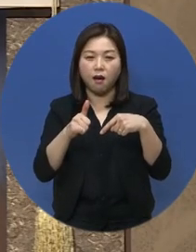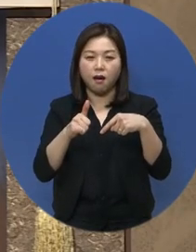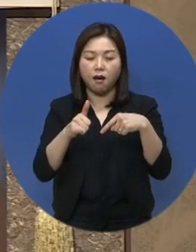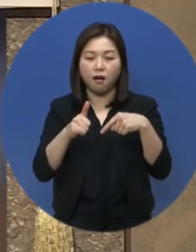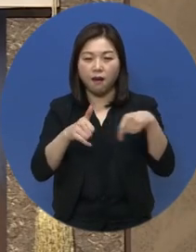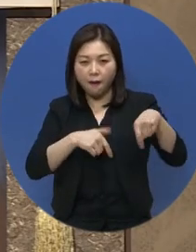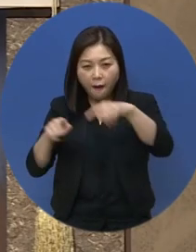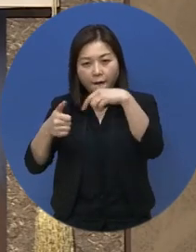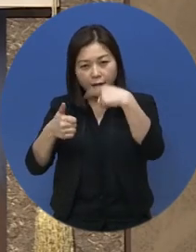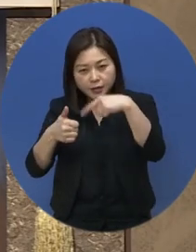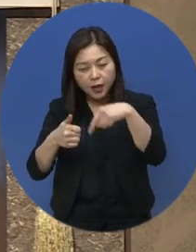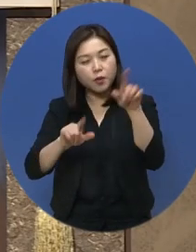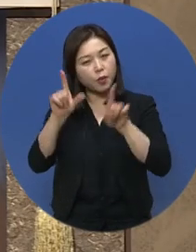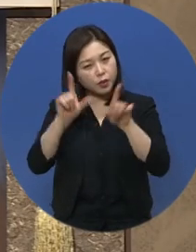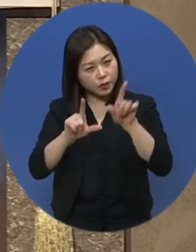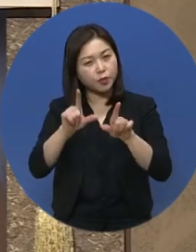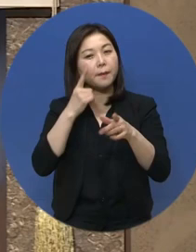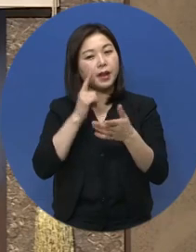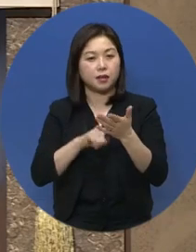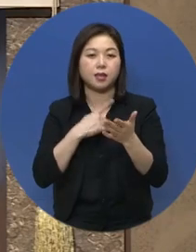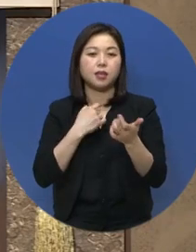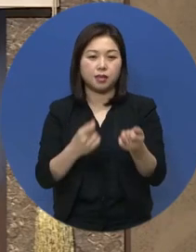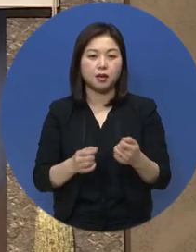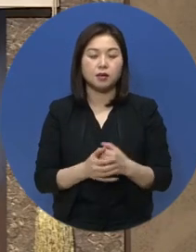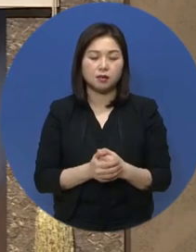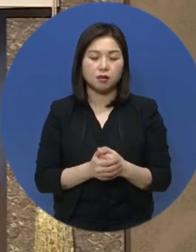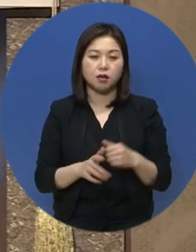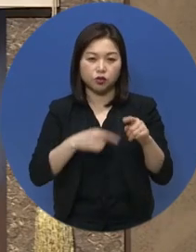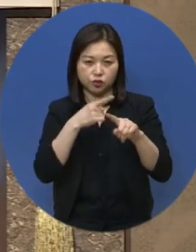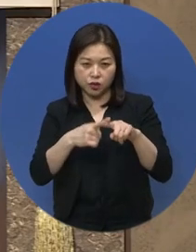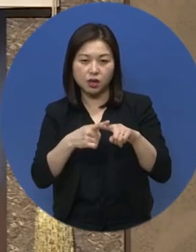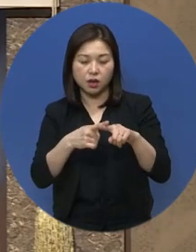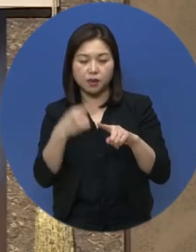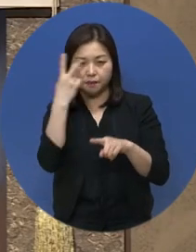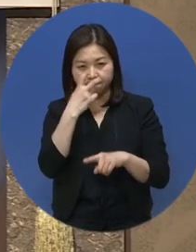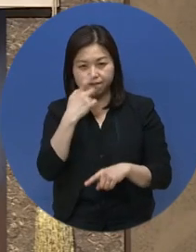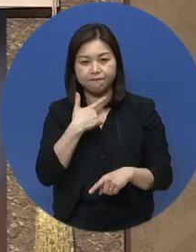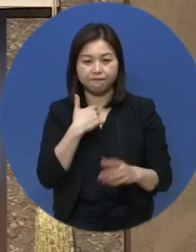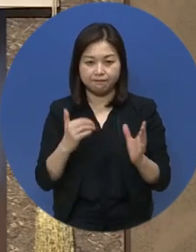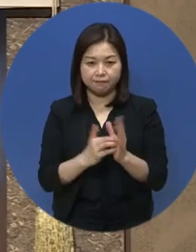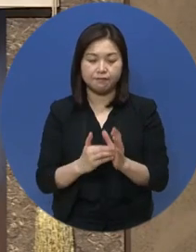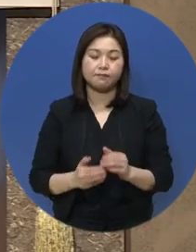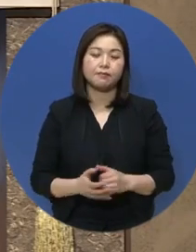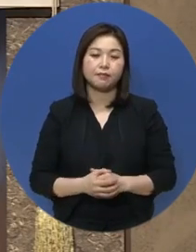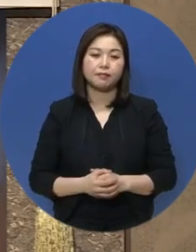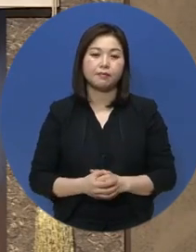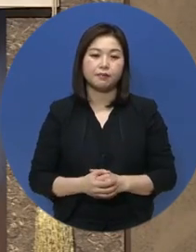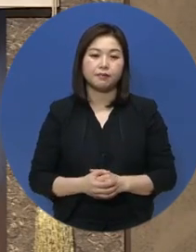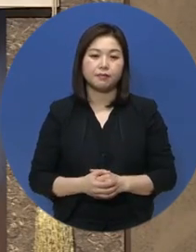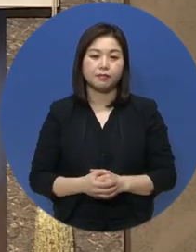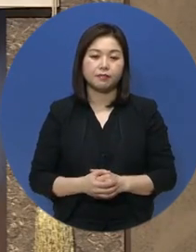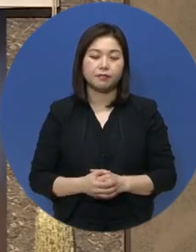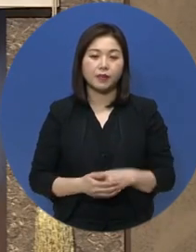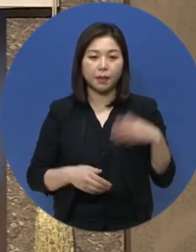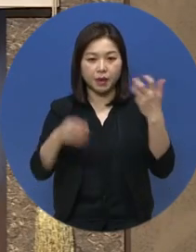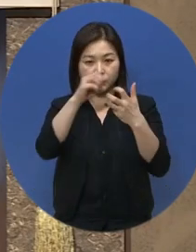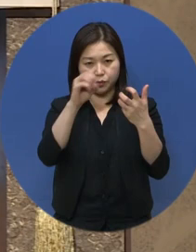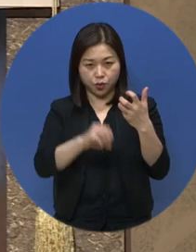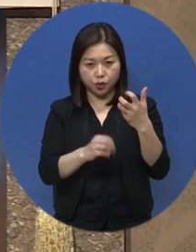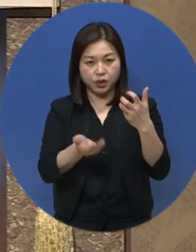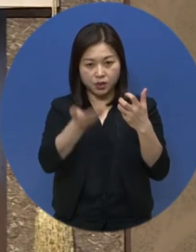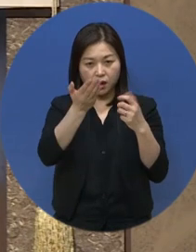됐는데요. 최근에 저희가 중간 점검을 하는 차원에서 모니터링을 좀 다 해봤어요. 그랬더니 한 80%